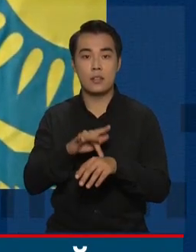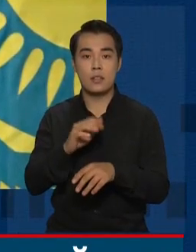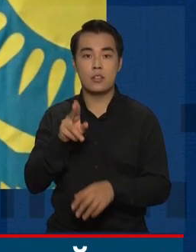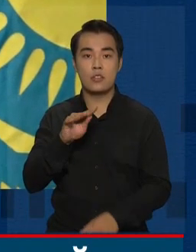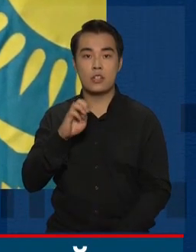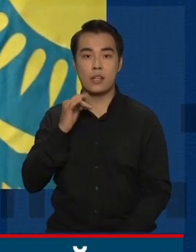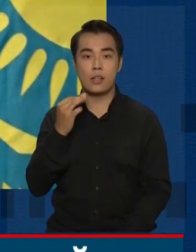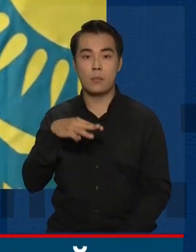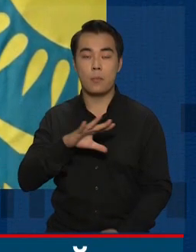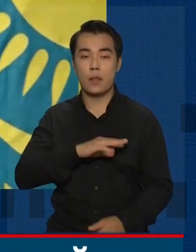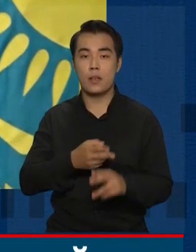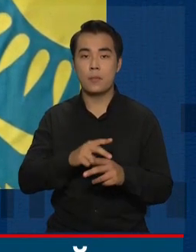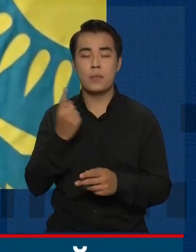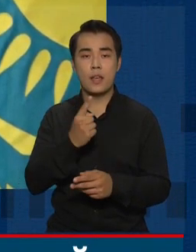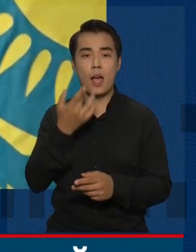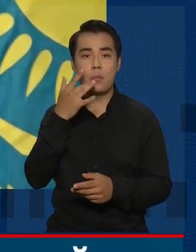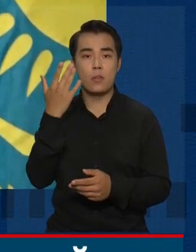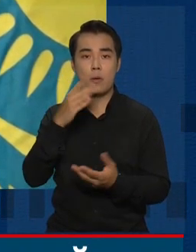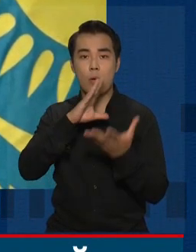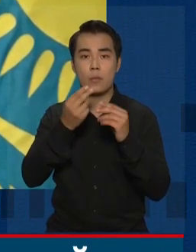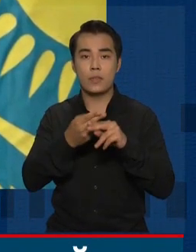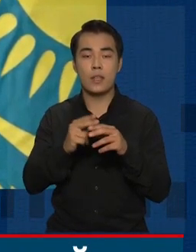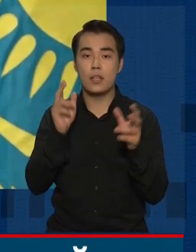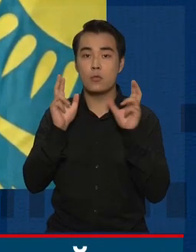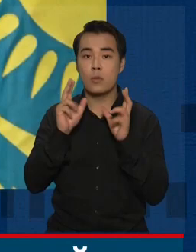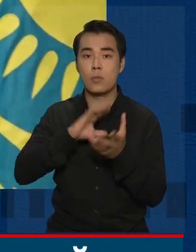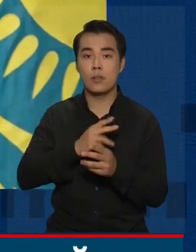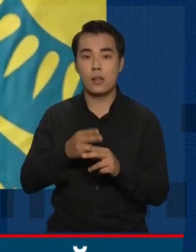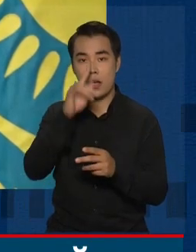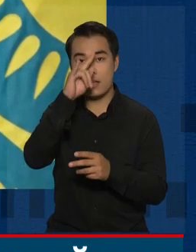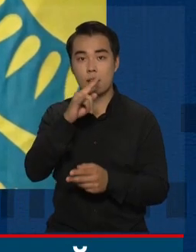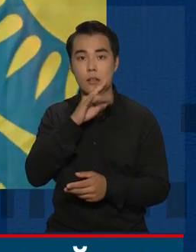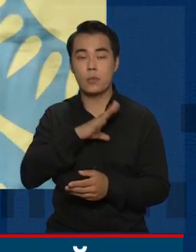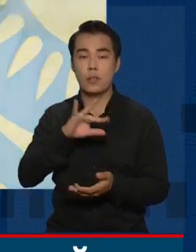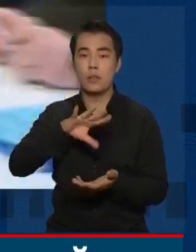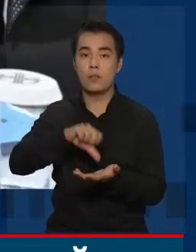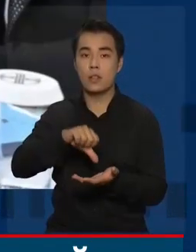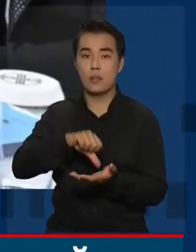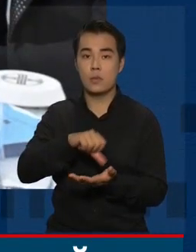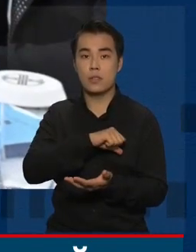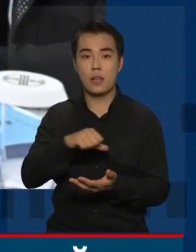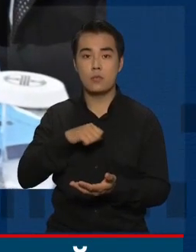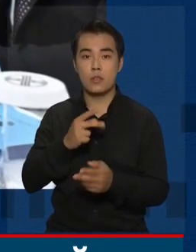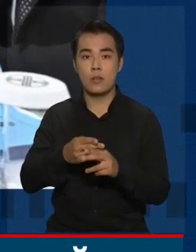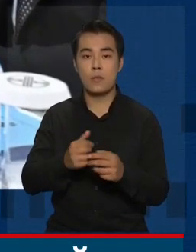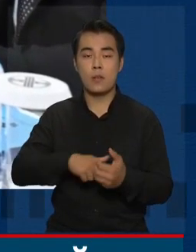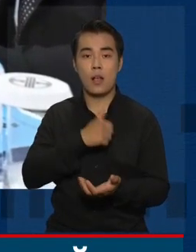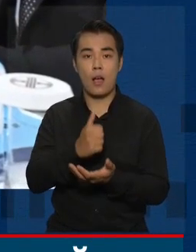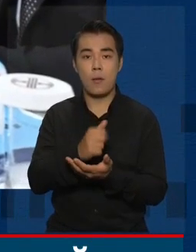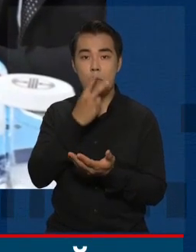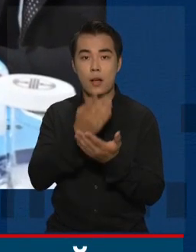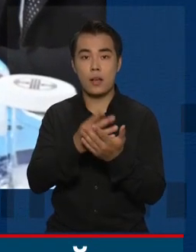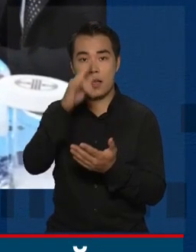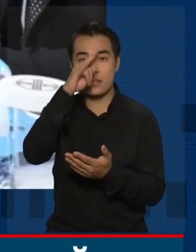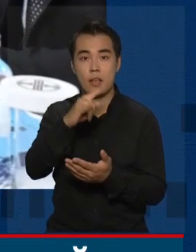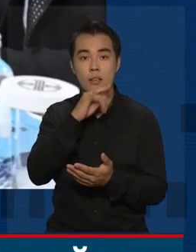Фрейзер. Citibank – единственный американский финансовый институт, представленный в Казахстане и выступающий своего рода связующим мостом между